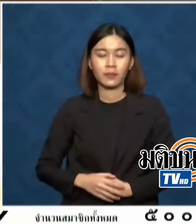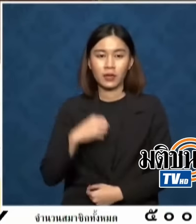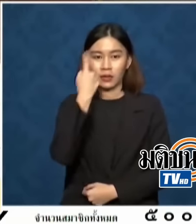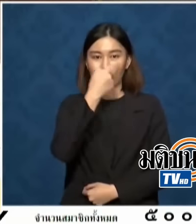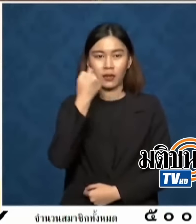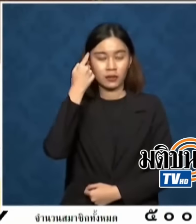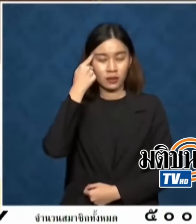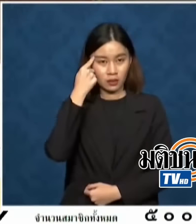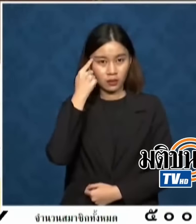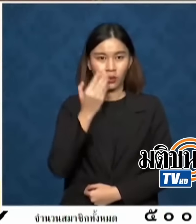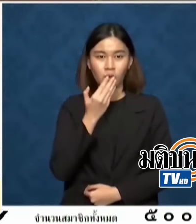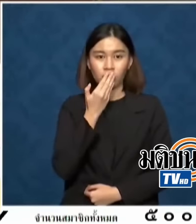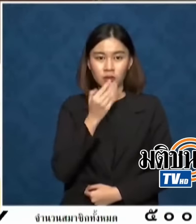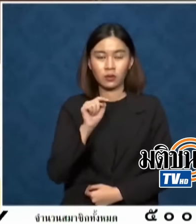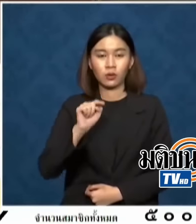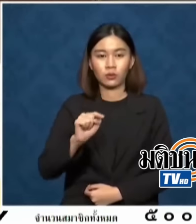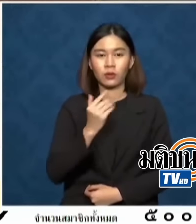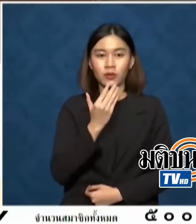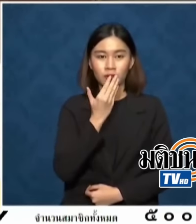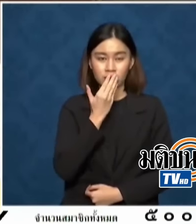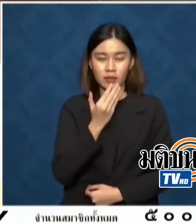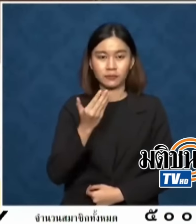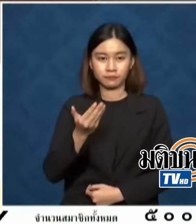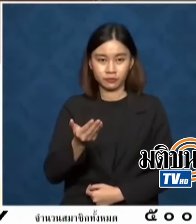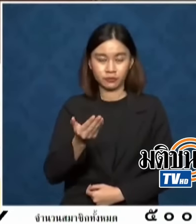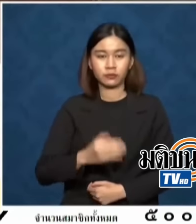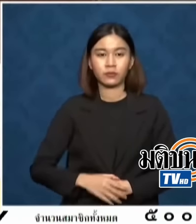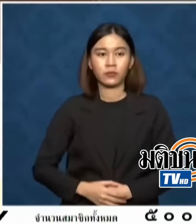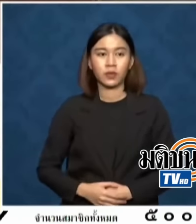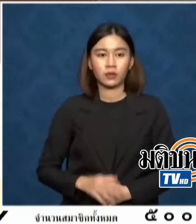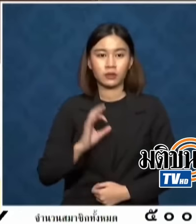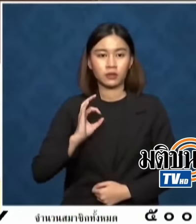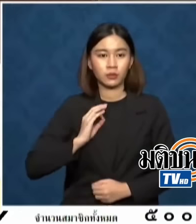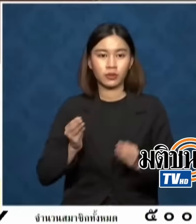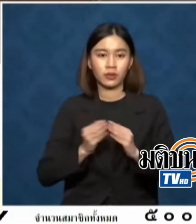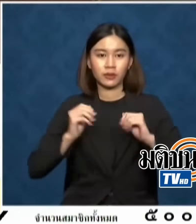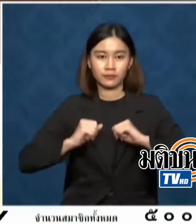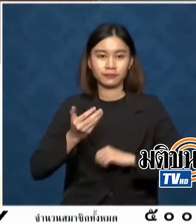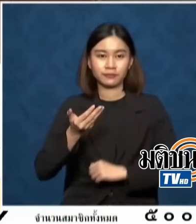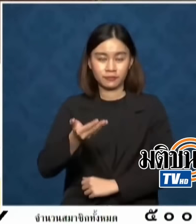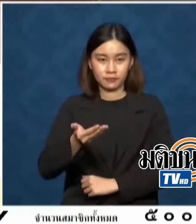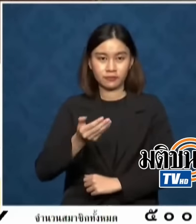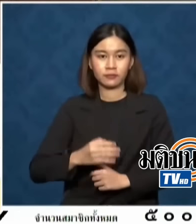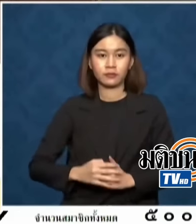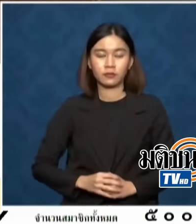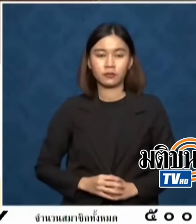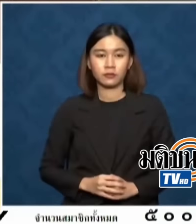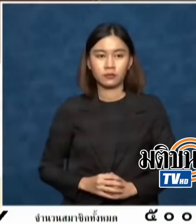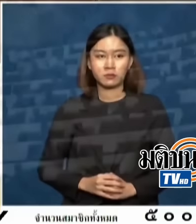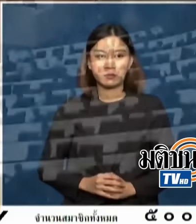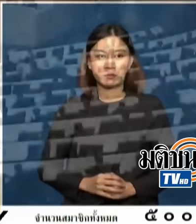ผู้ใดเห็นว่าควรงดออกเสียงโปรดกดปุ่มงดออกเสียงครับเชิญท่านสมาชิกลงคะแนนได้เลยครับ